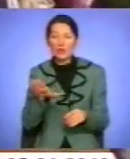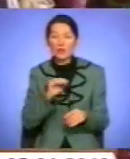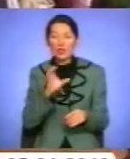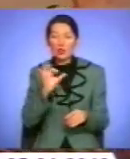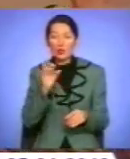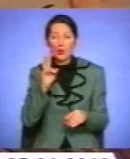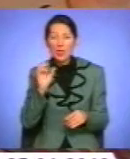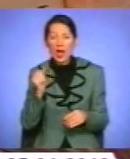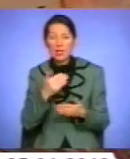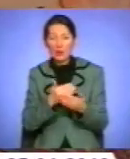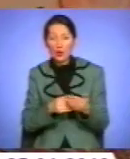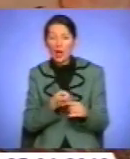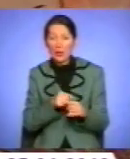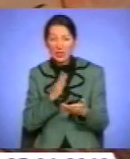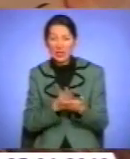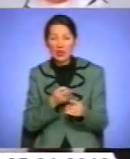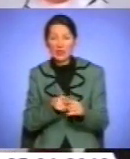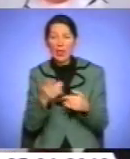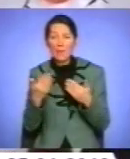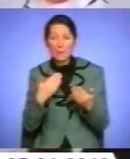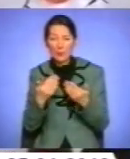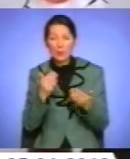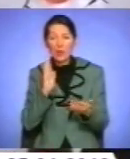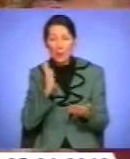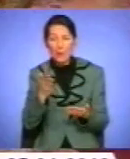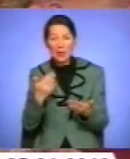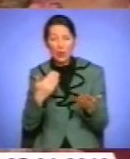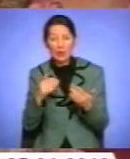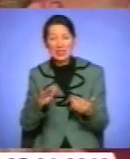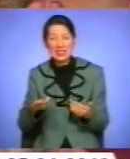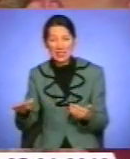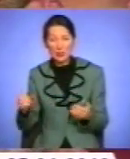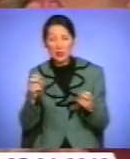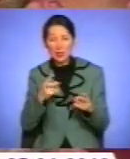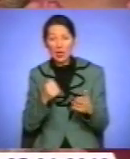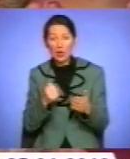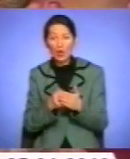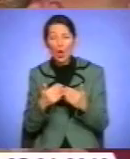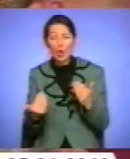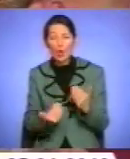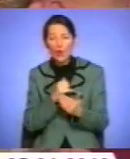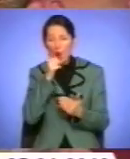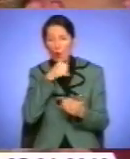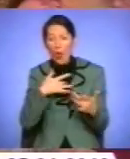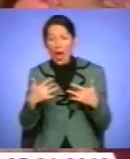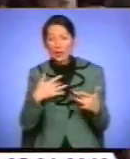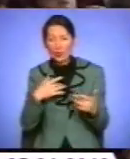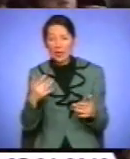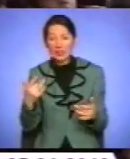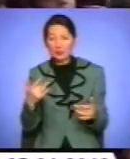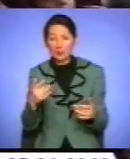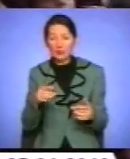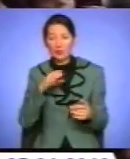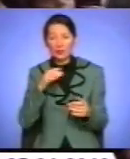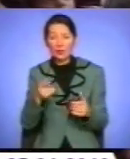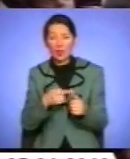програми, які є. Оце от безпосереднє спілкування з дітьми. Спеціально до Нового року актори Тернопільського обласного академічного театру